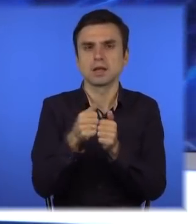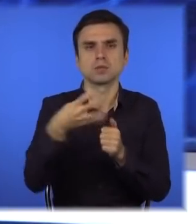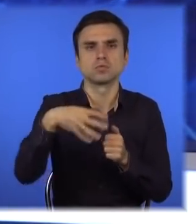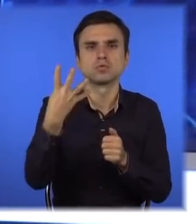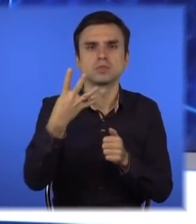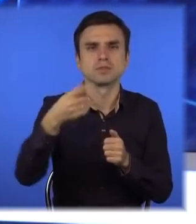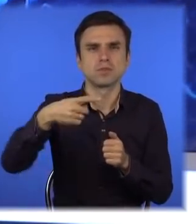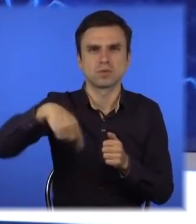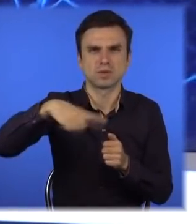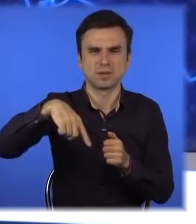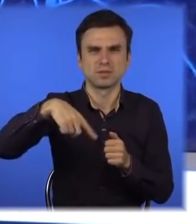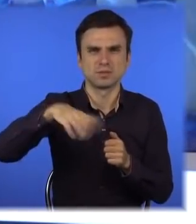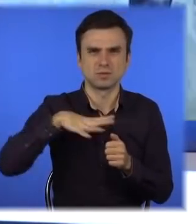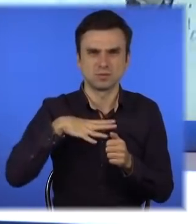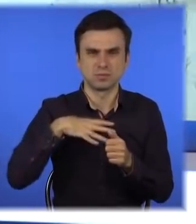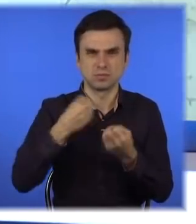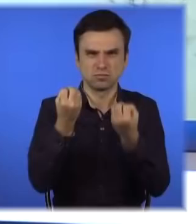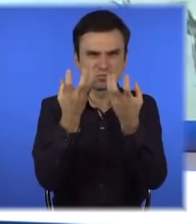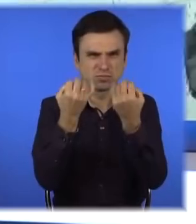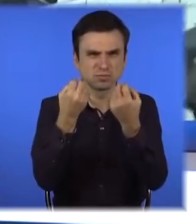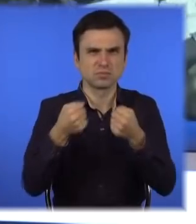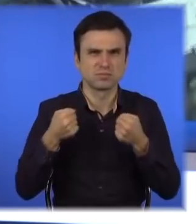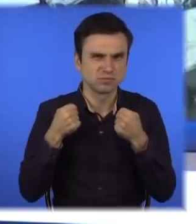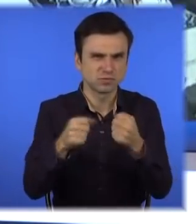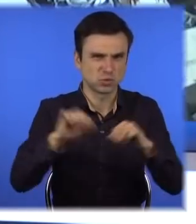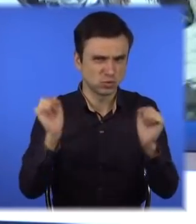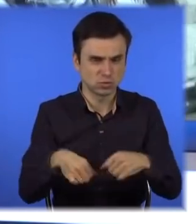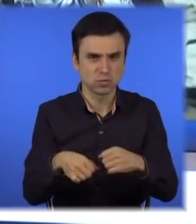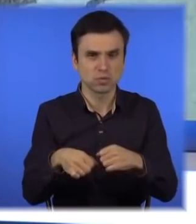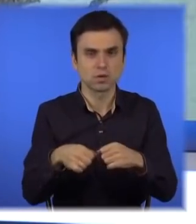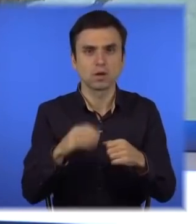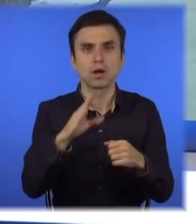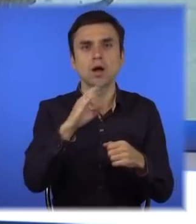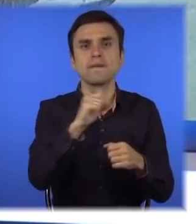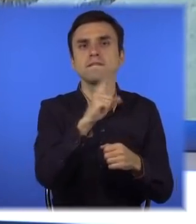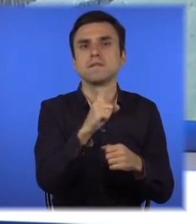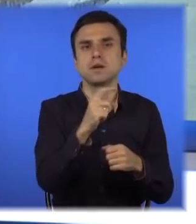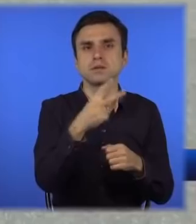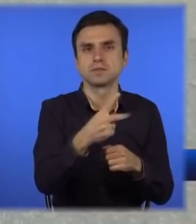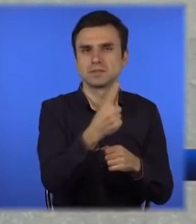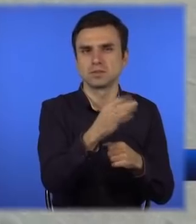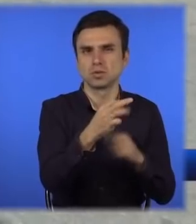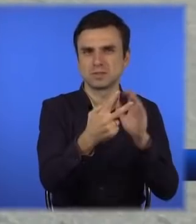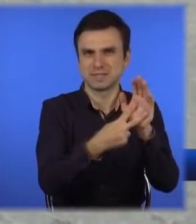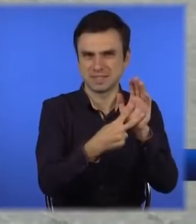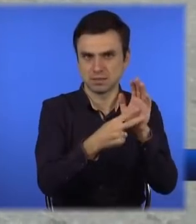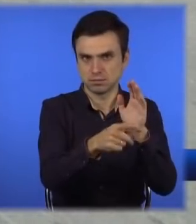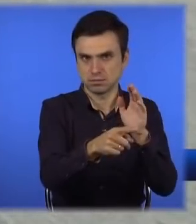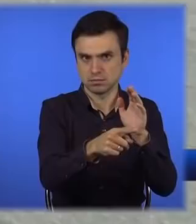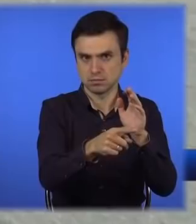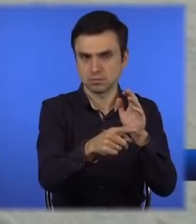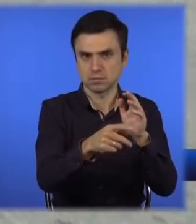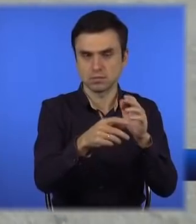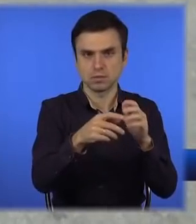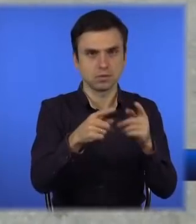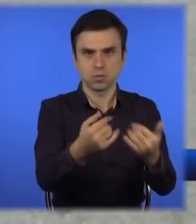Поліцейські потрапили в аварію. Патрульний «Пріус» зіштовхнувся із 3 автомобілями. За інформацією прес-служби поліції, «Пріус»